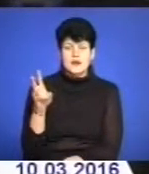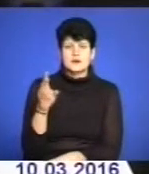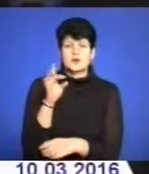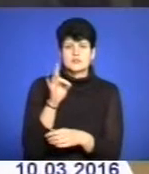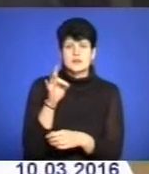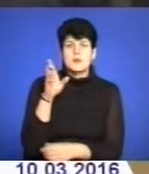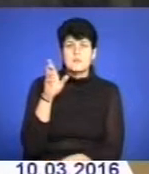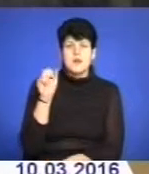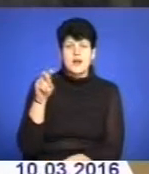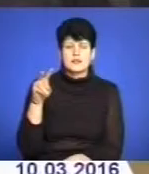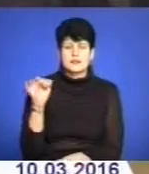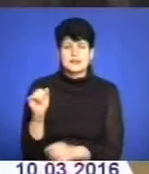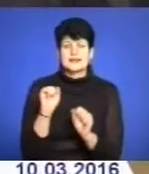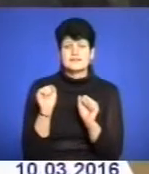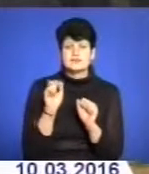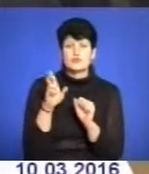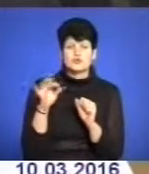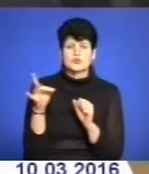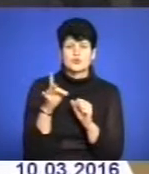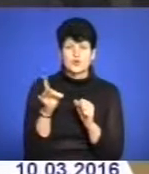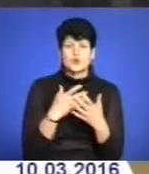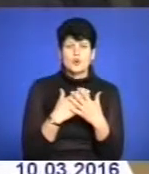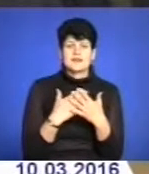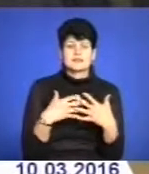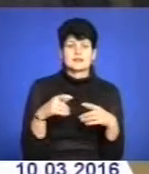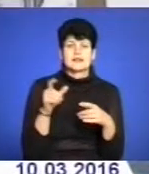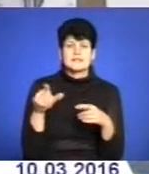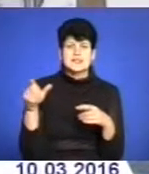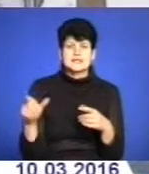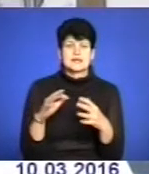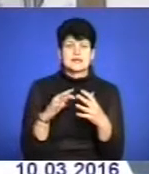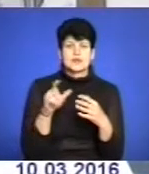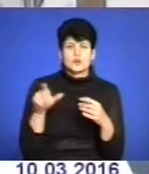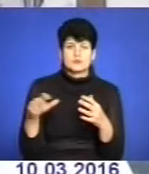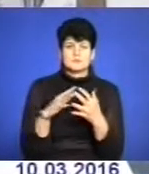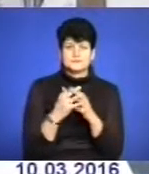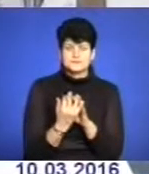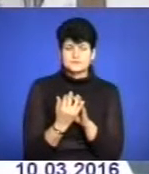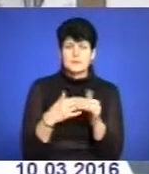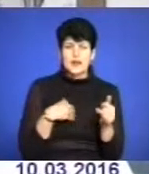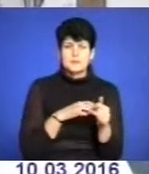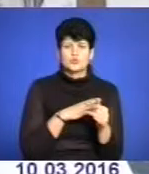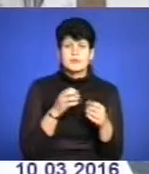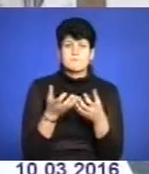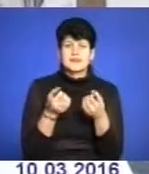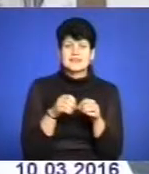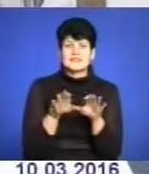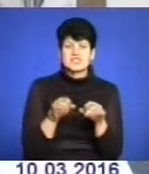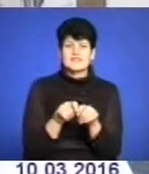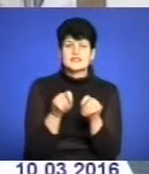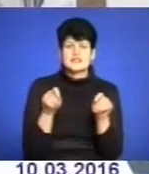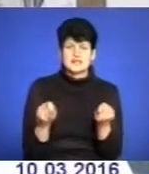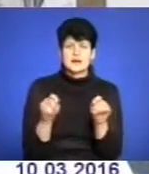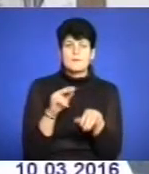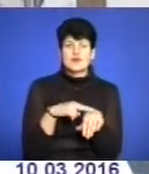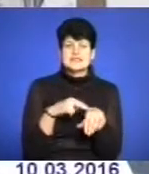Балик, керівництво Бучицького району, громадські активісти та жителі селища. Нами було прийнято рішення про відкриття поліцейської станції в кожному